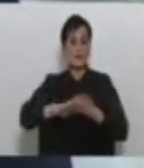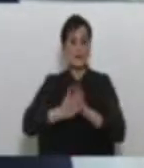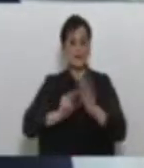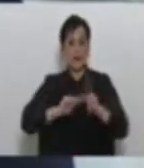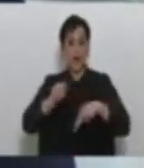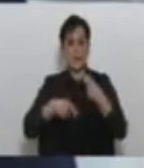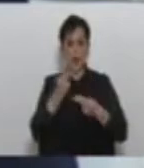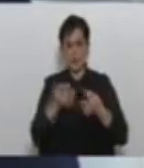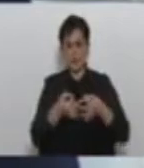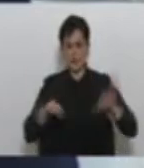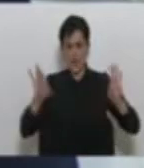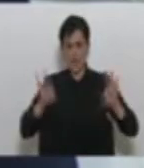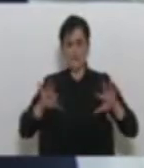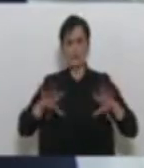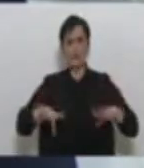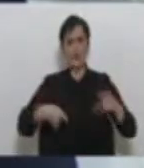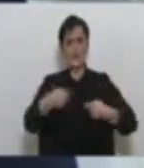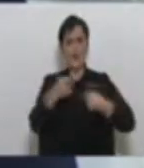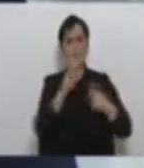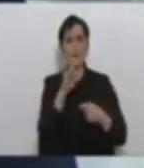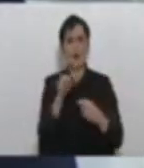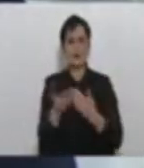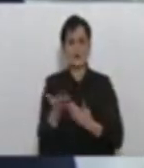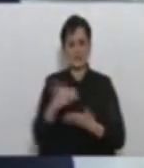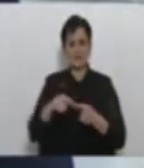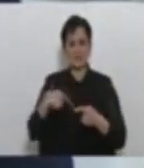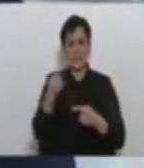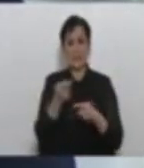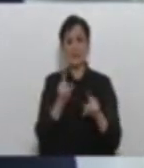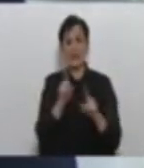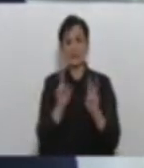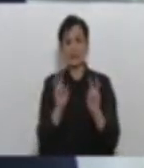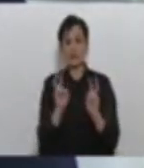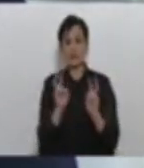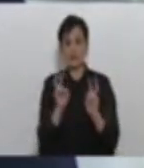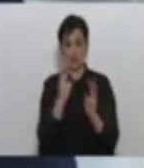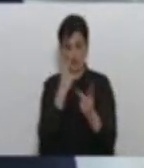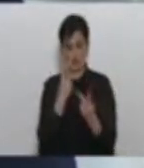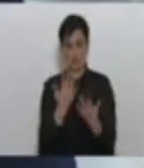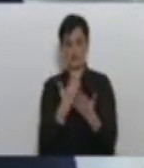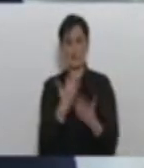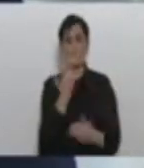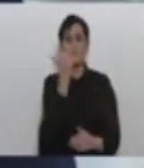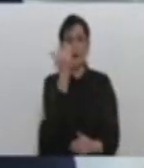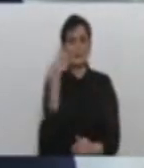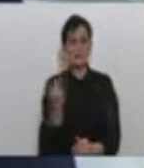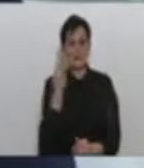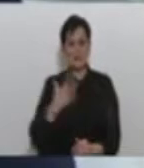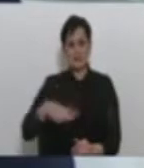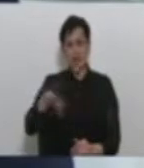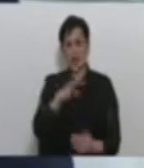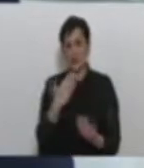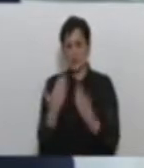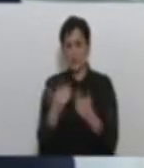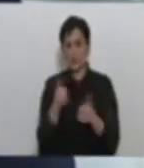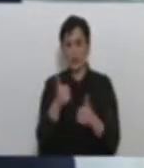ვაჭრობის ხელშეკრულება ბრექსიტის მერე, რაც ნიშნავს იმას, რომ ნათელია, რომ მათი ინტერესი საქართველოს მიმართ, როგორც